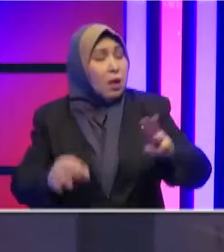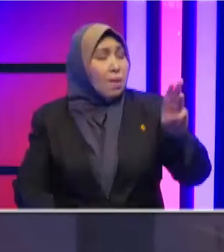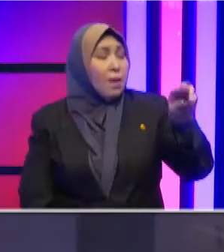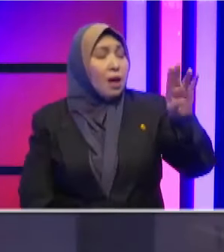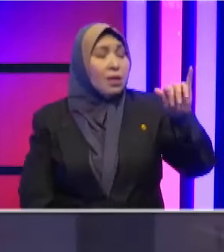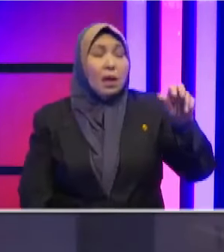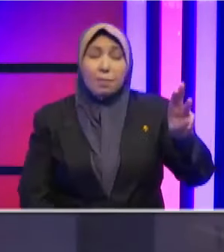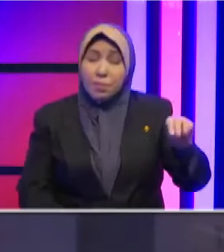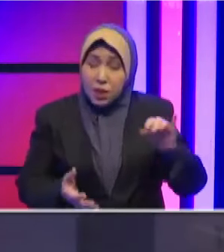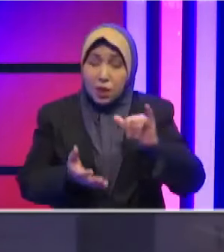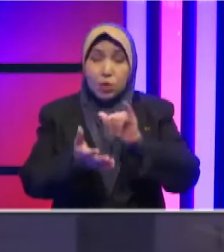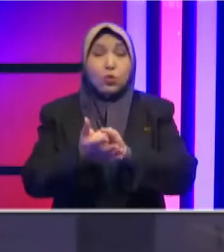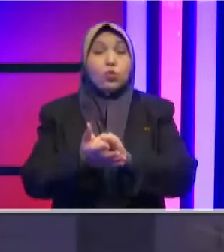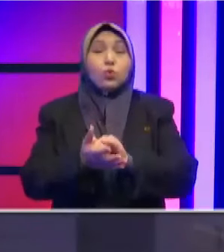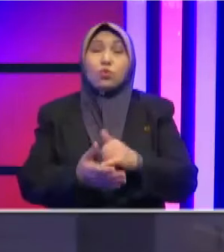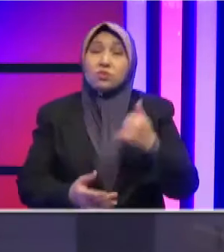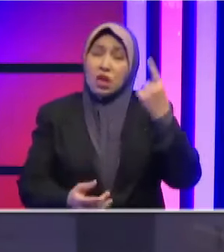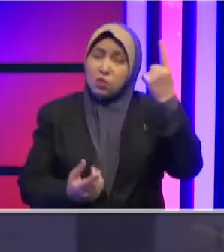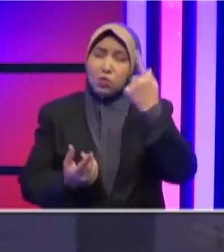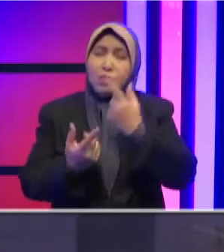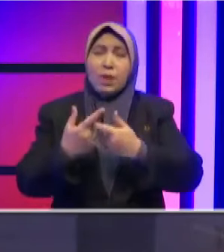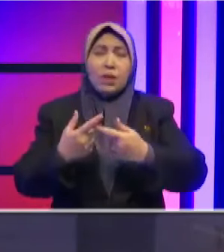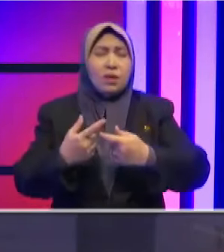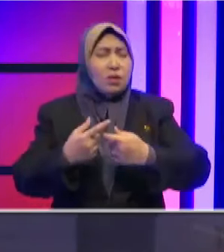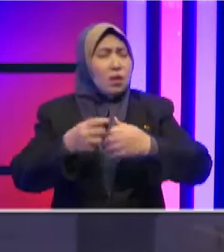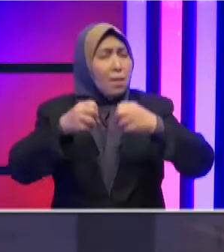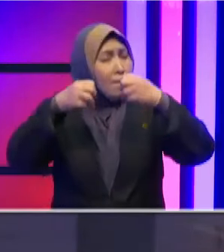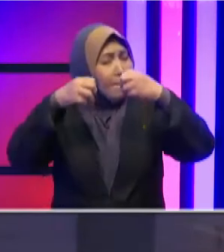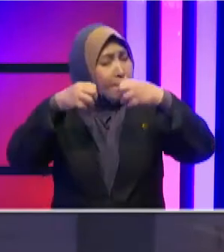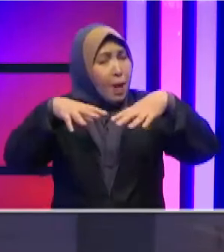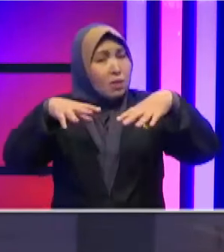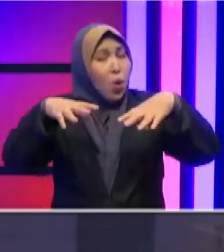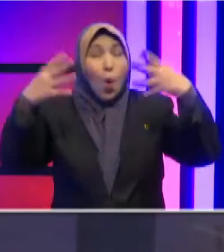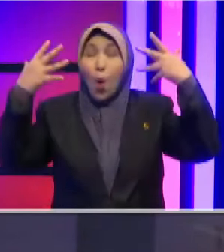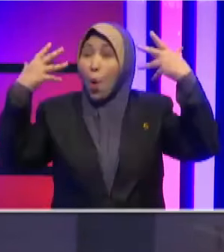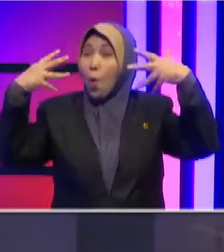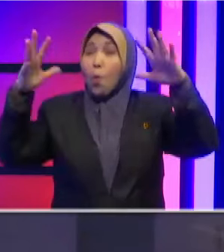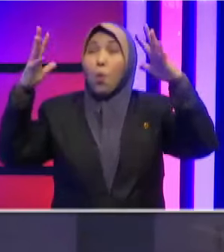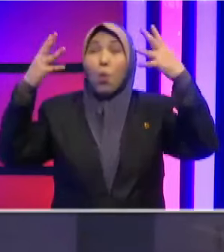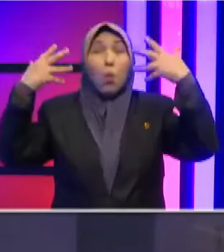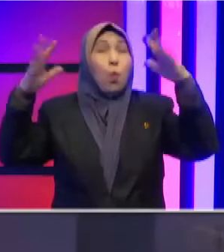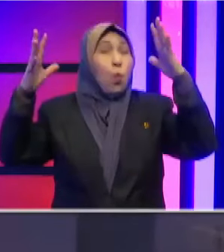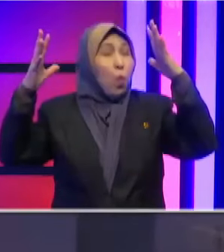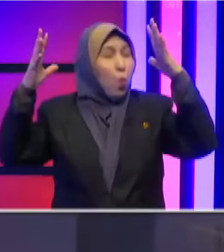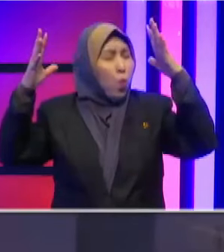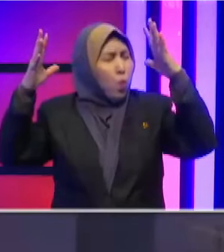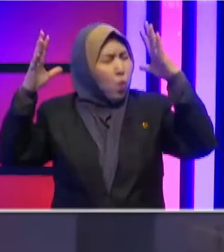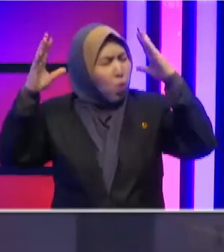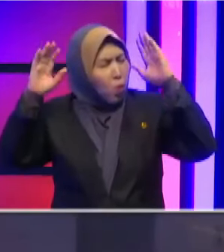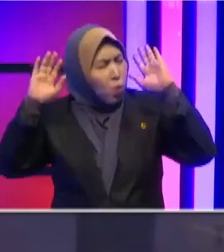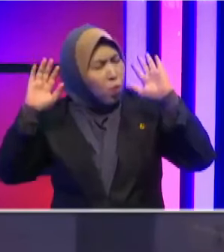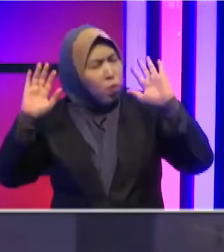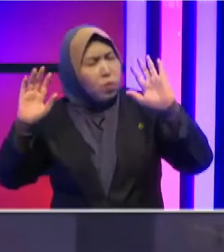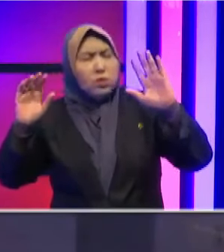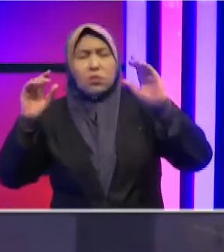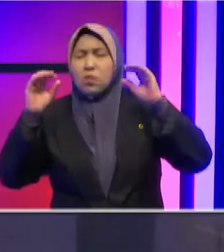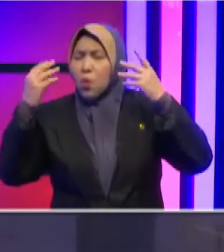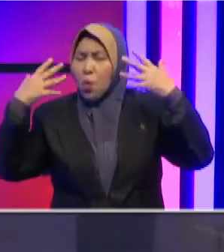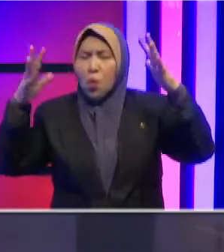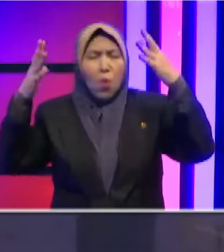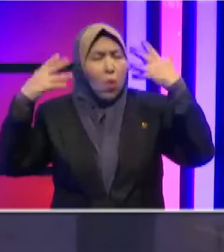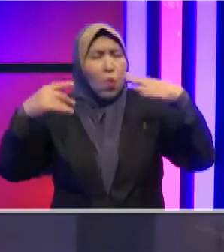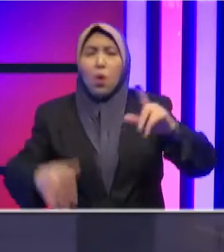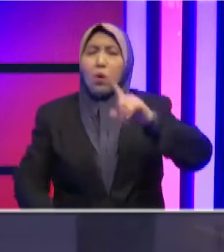singkong tersebut yaitu salah satu keajaiban salah satu kehebatan salah satu keagungan Allah subhanahu wa ta'ala